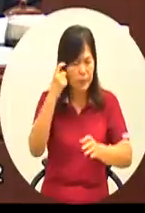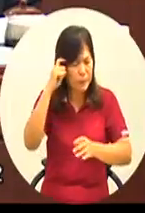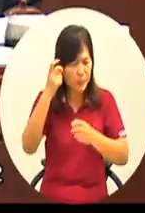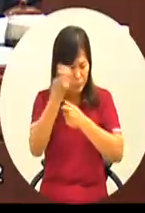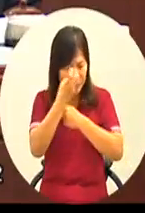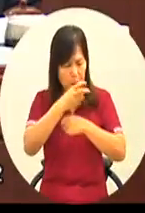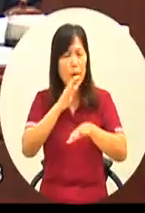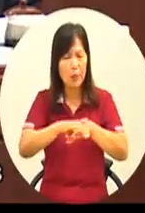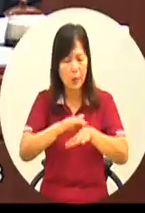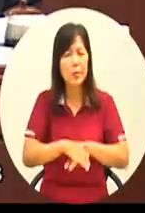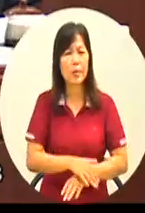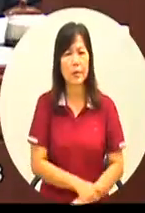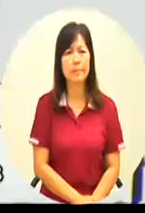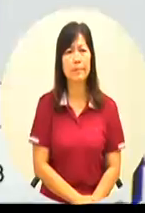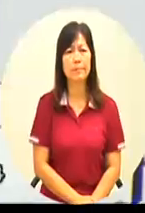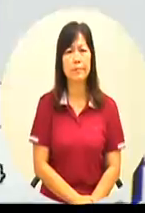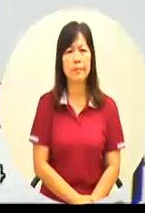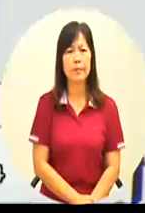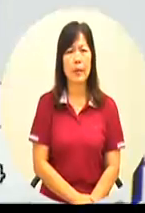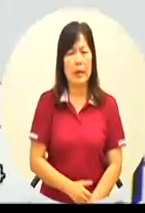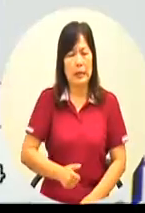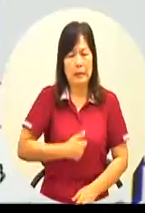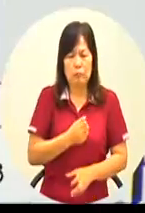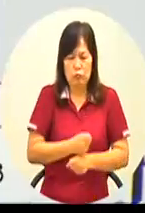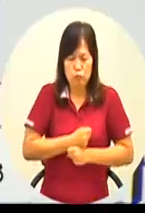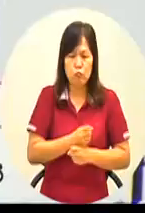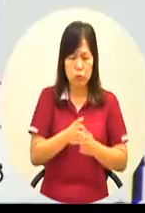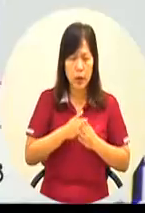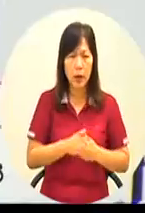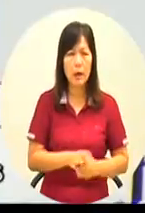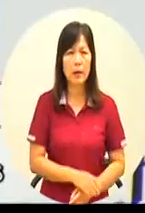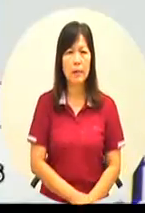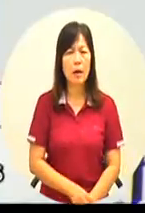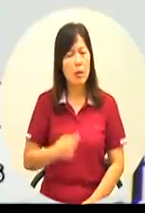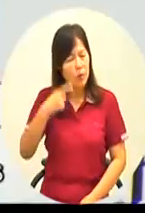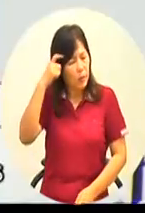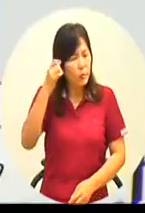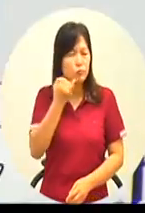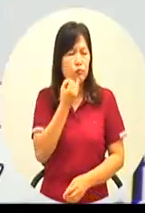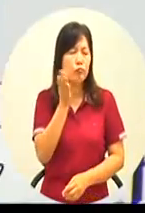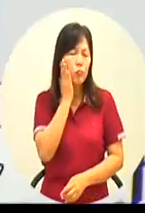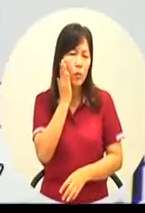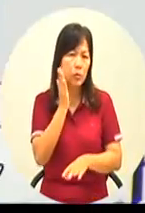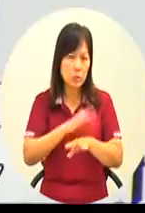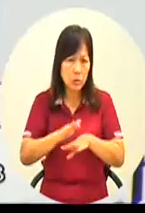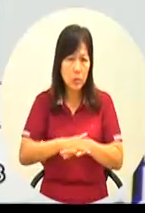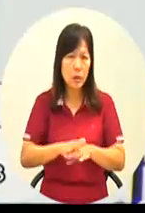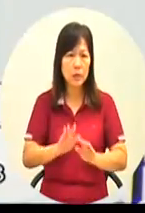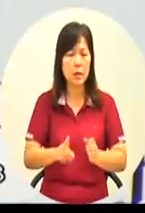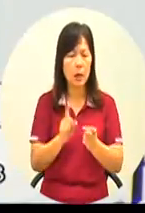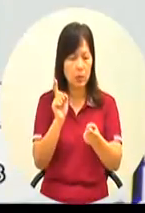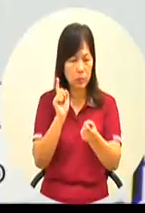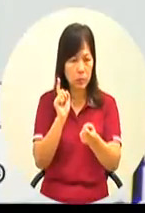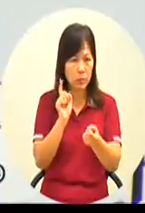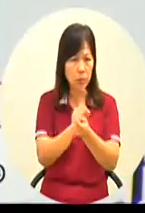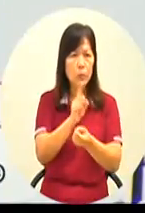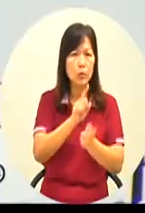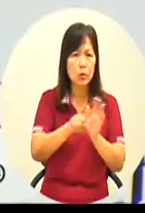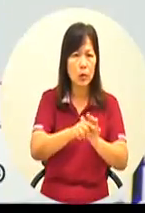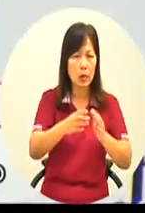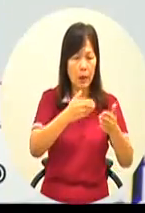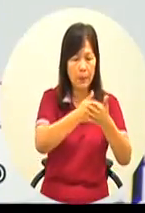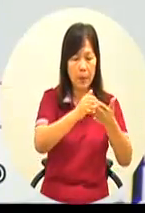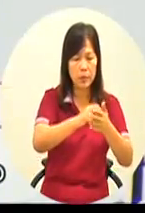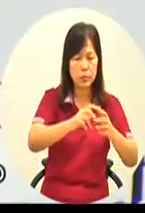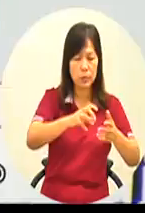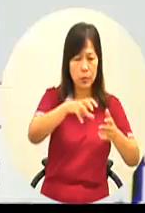讨。 好，谢谢局长，真的要注意啦，不然我会觉得很可惜，因为我现在我也不会要求你们去改美术馆的路，